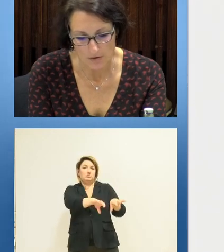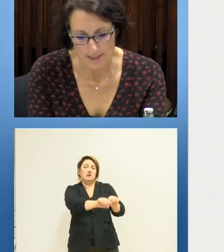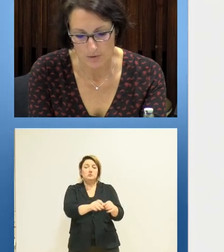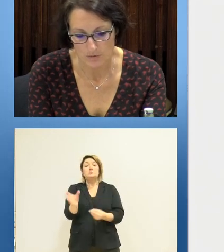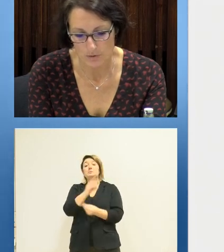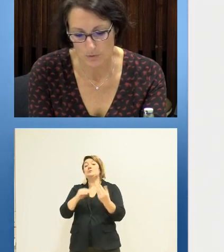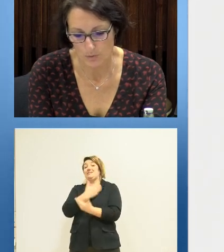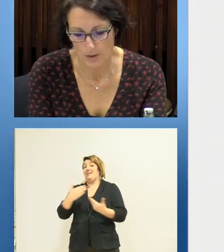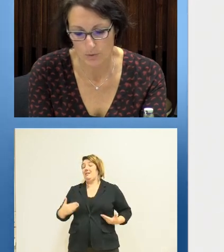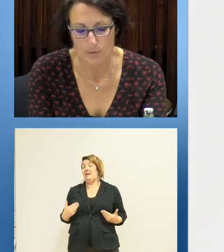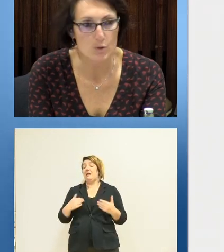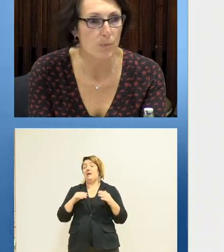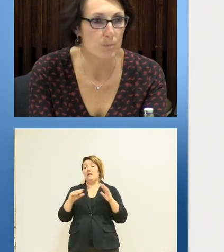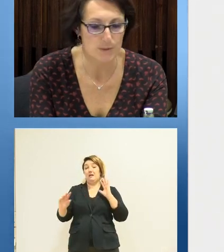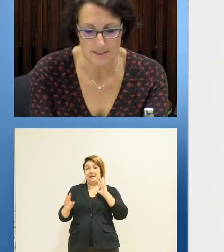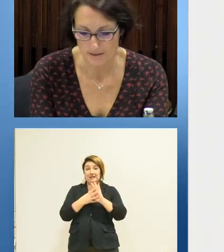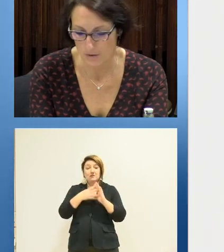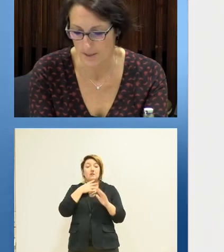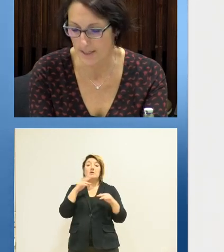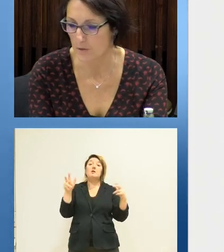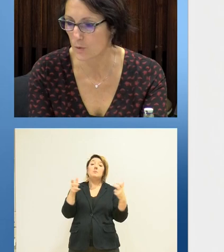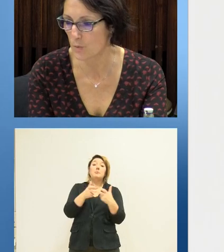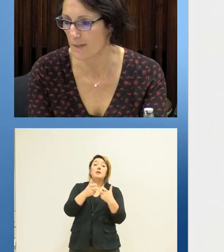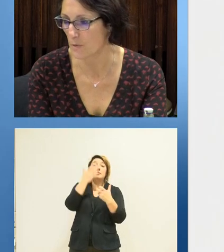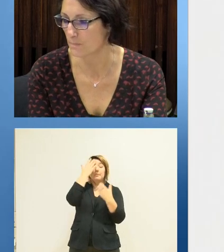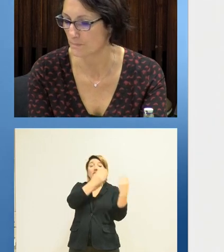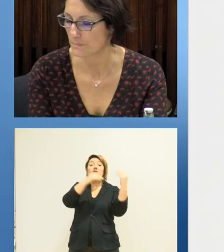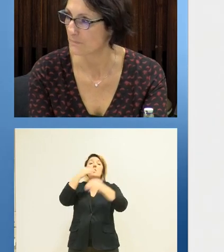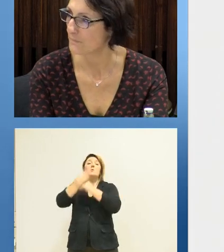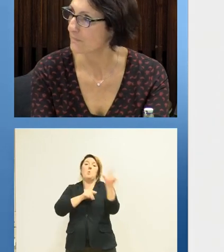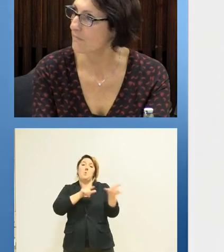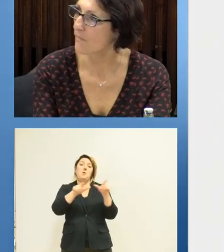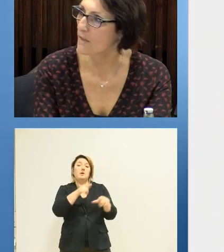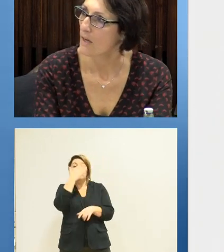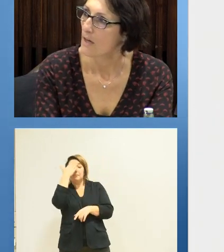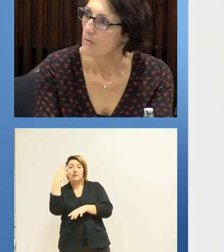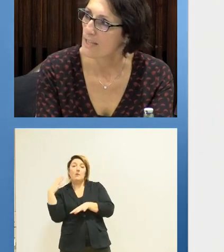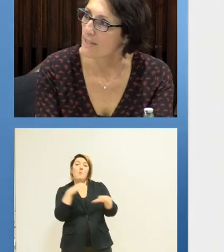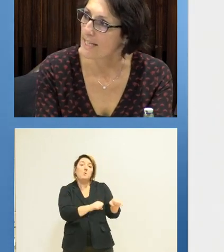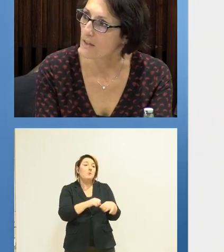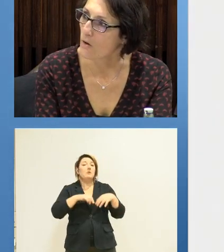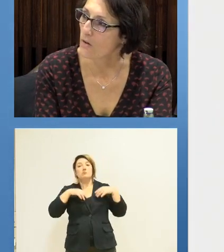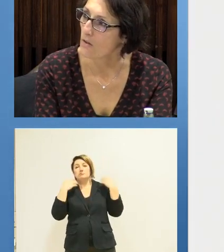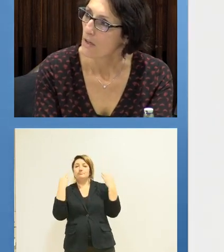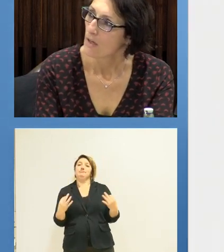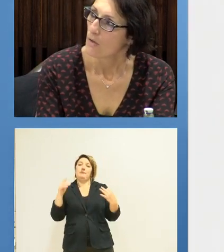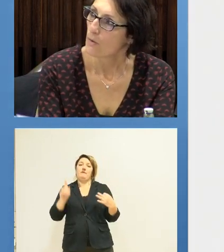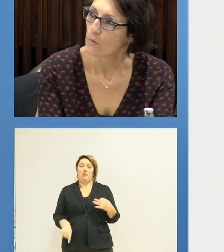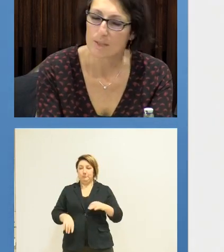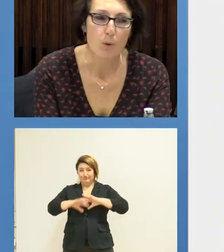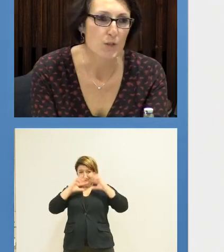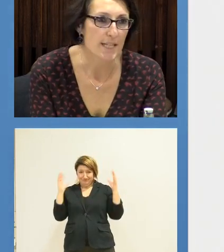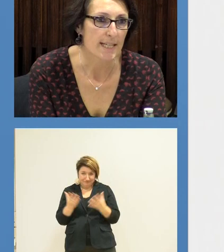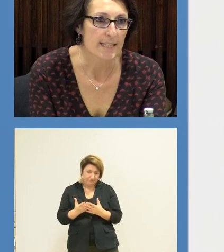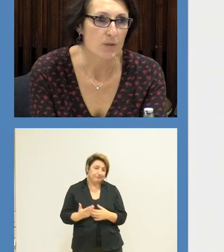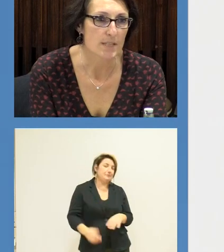prix en cas de vente ou la redevance proposé en cas d'occupation vous avez à l'écran le